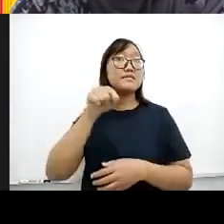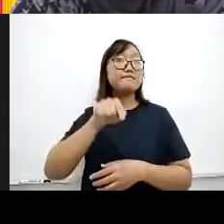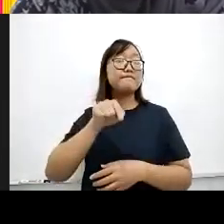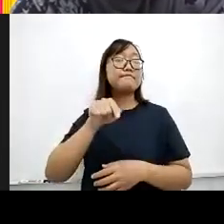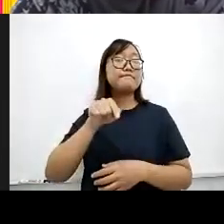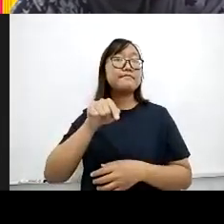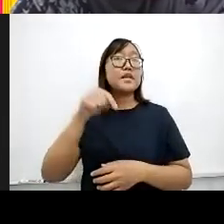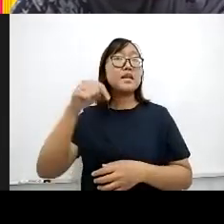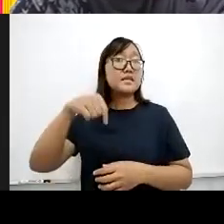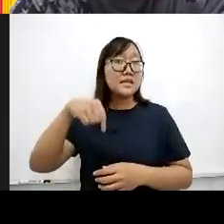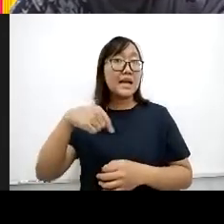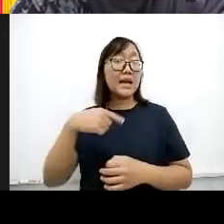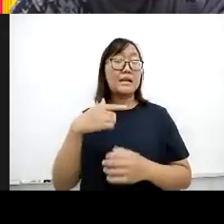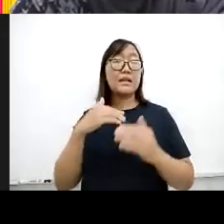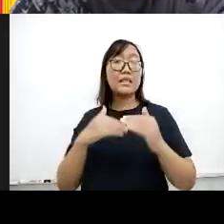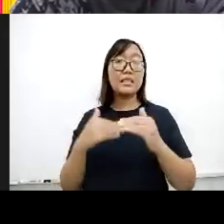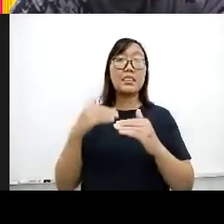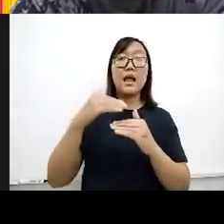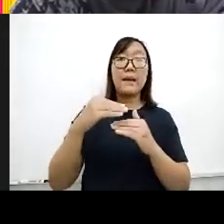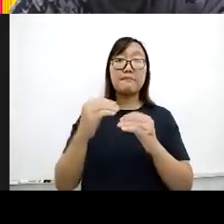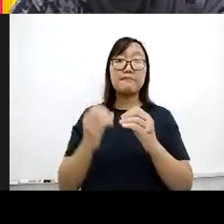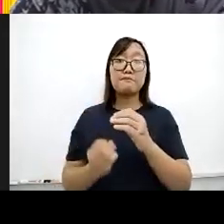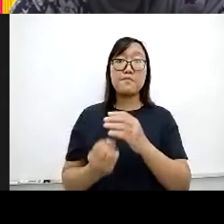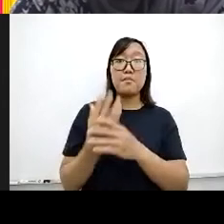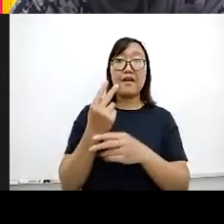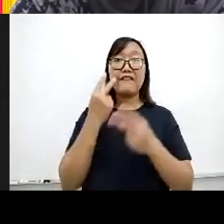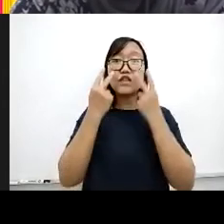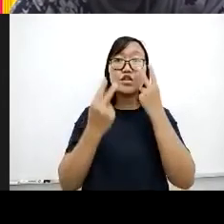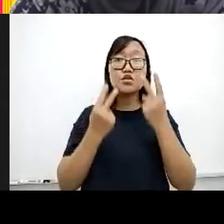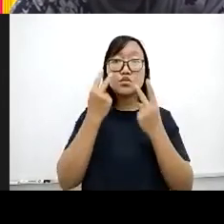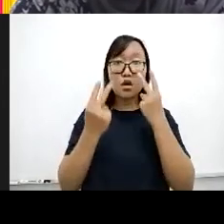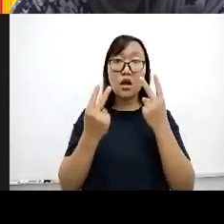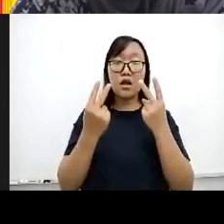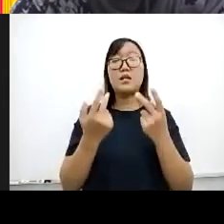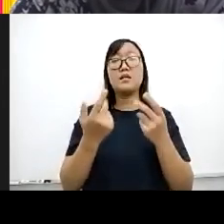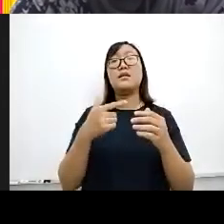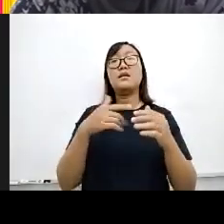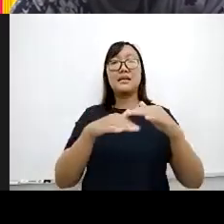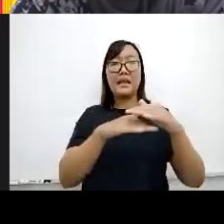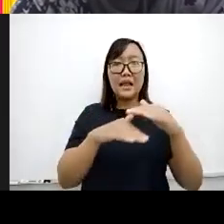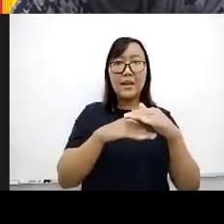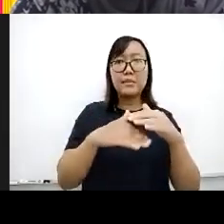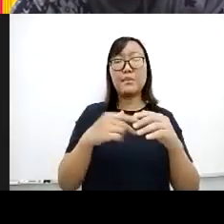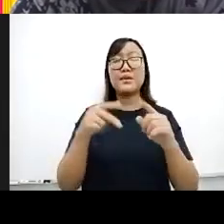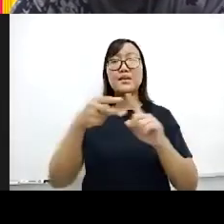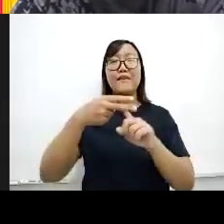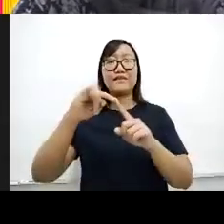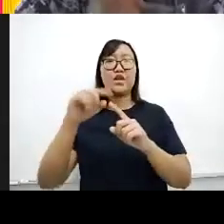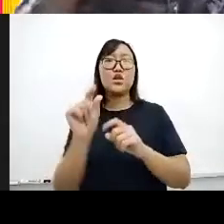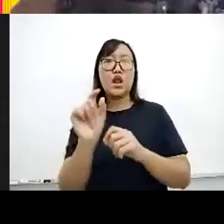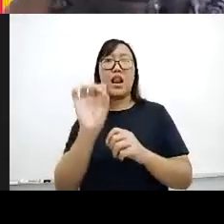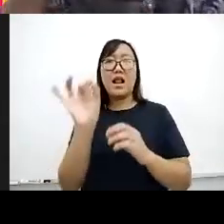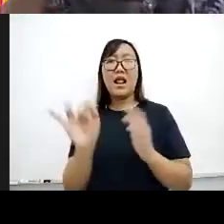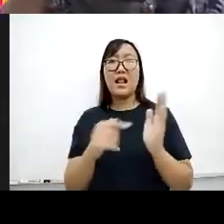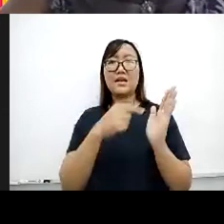Kami sedang dalam tahap pada pengembangan visual ya terutama untuk pengembangan database fitur kabarnya lain-lain dan yang sifatnya